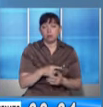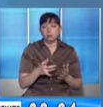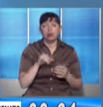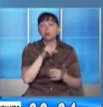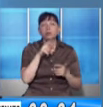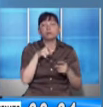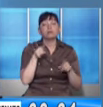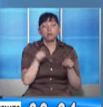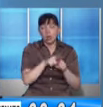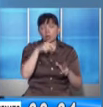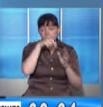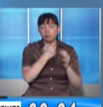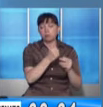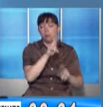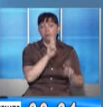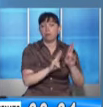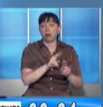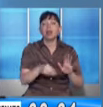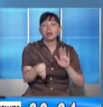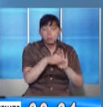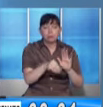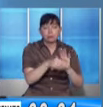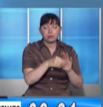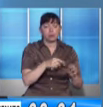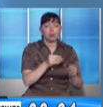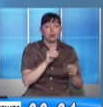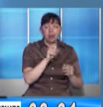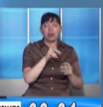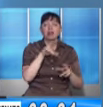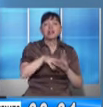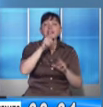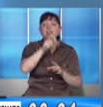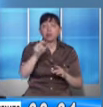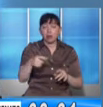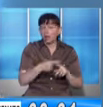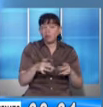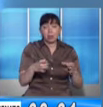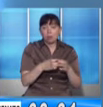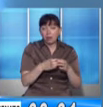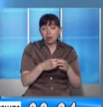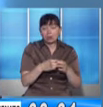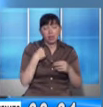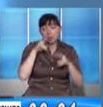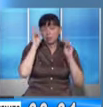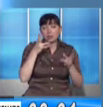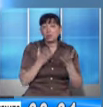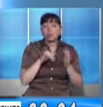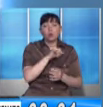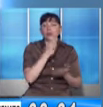doctrină politică, coruperea electoratului. Acest partid nu știu dacă are o